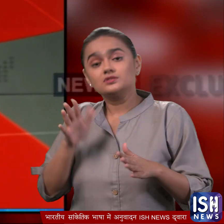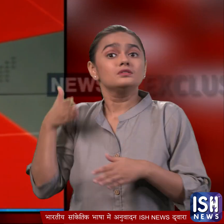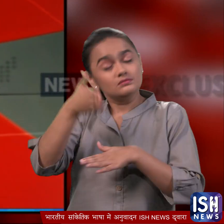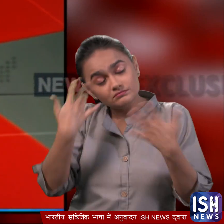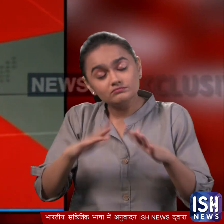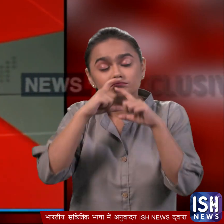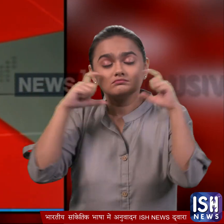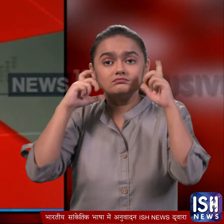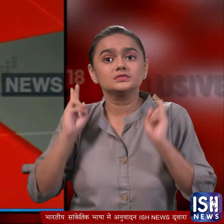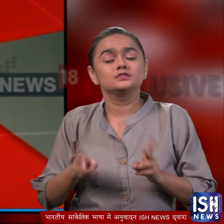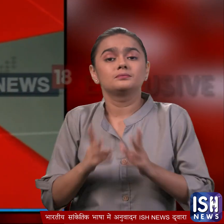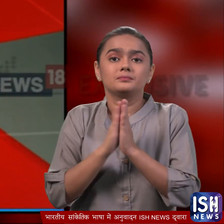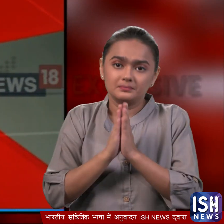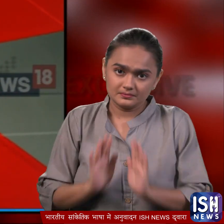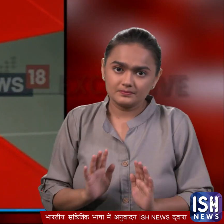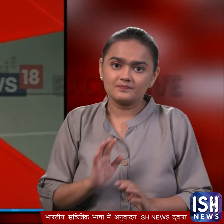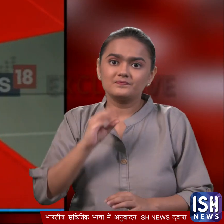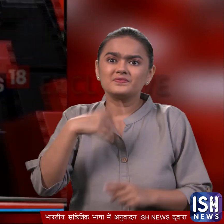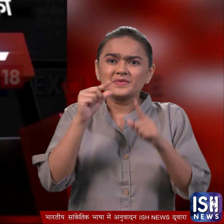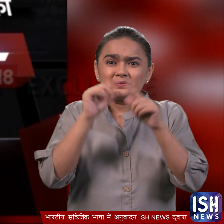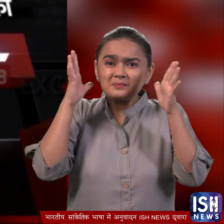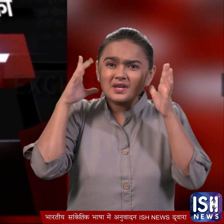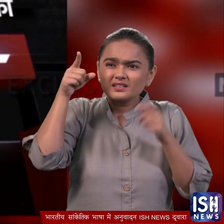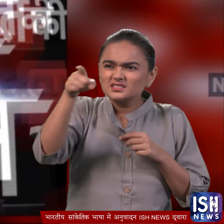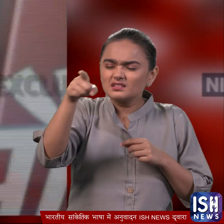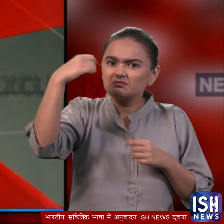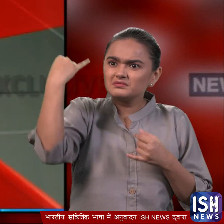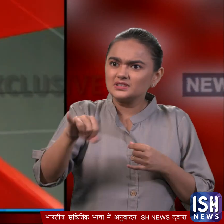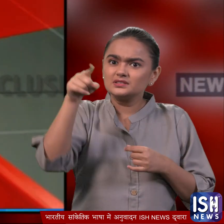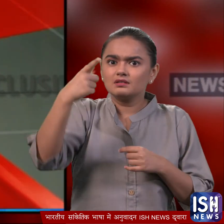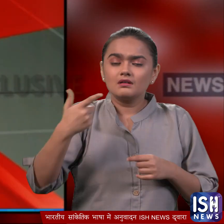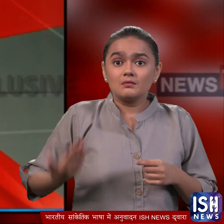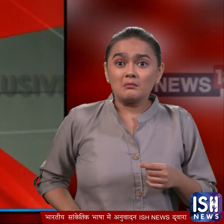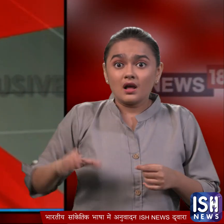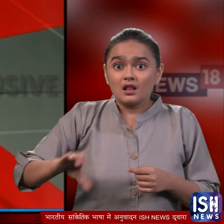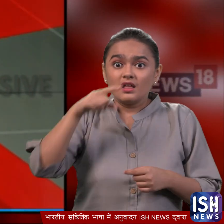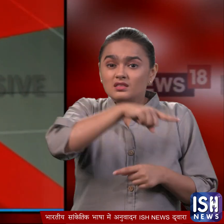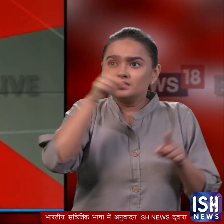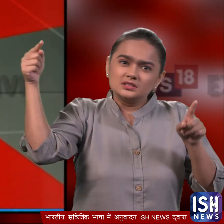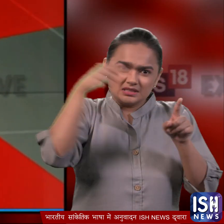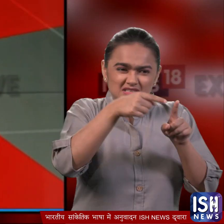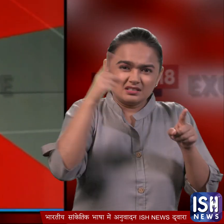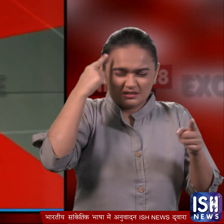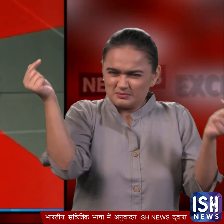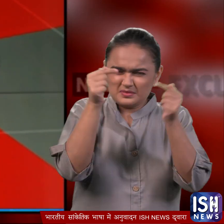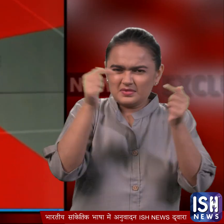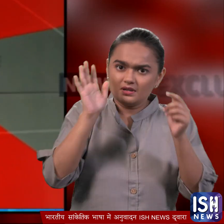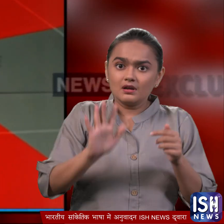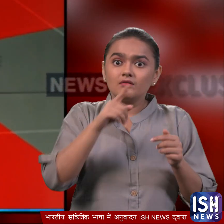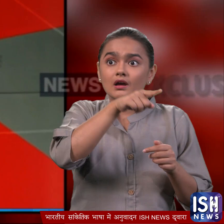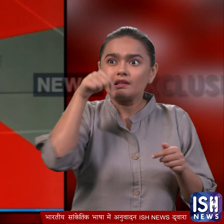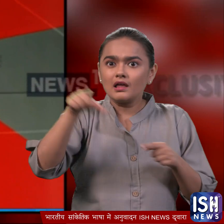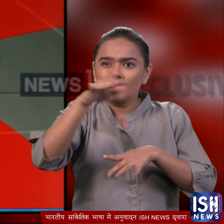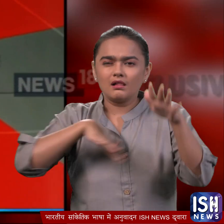उनके परिवार के लोग मास्क लगाकर ही मुंब्रा देवी मंदिर पहुंचे। जिस पाकिस्तान के अत्याचार की वजह से ही बांग्लादेश की नींव पड़ी,